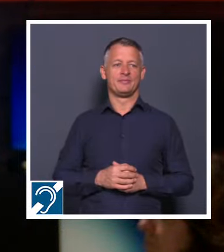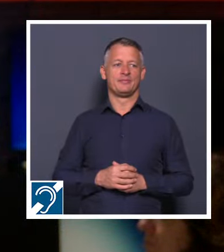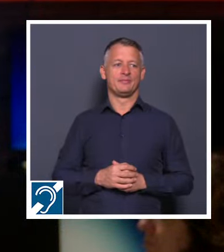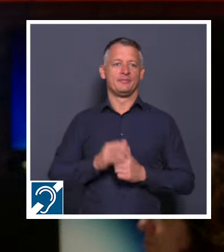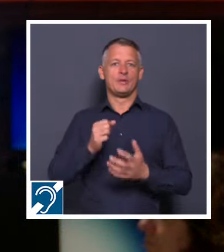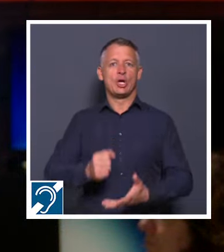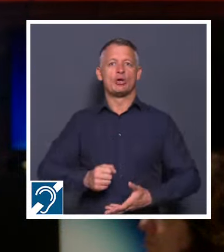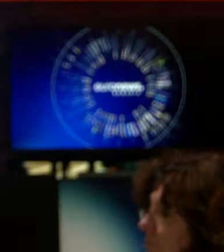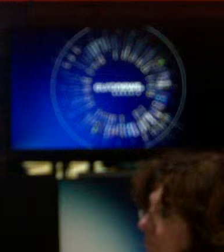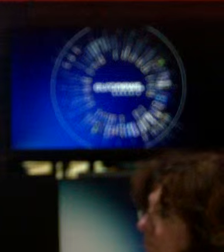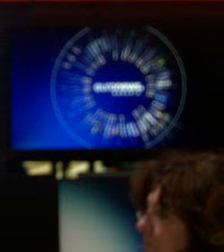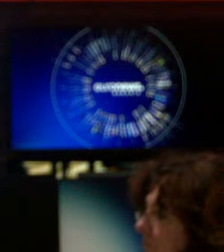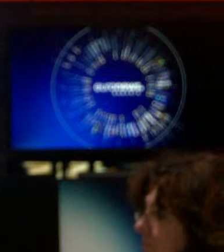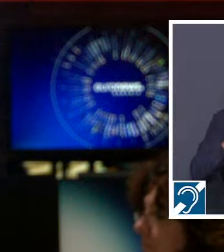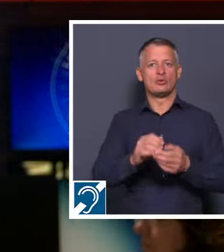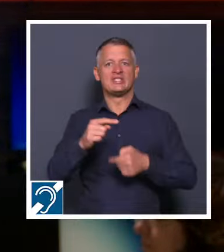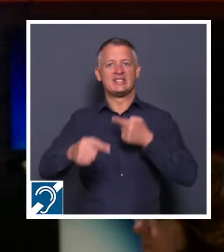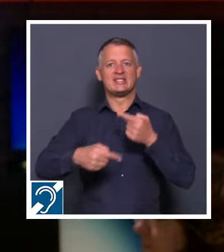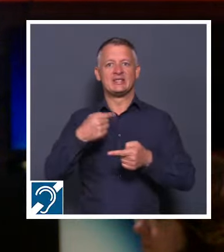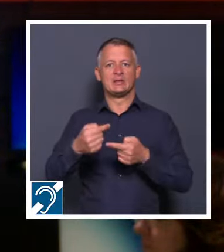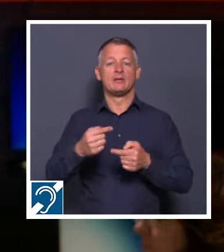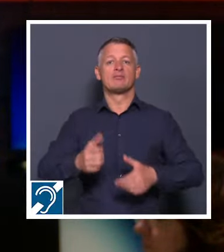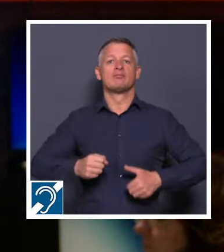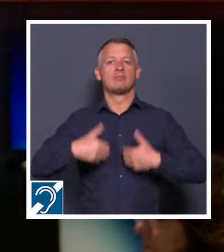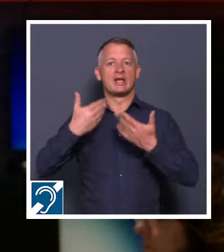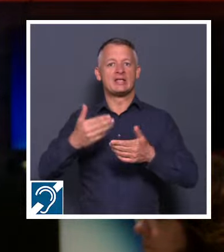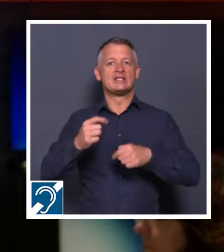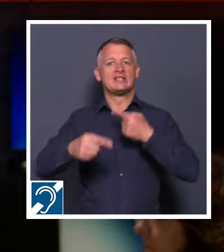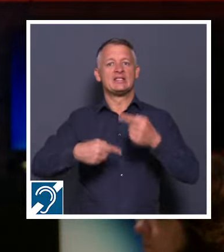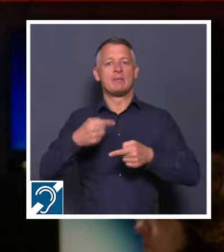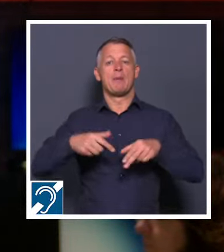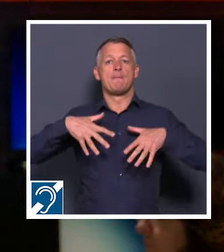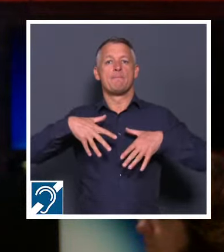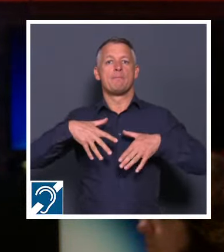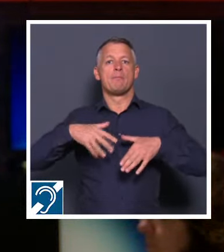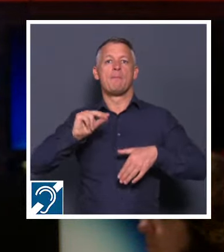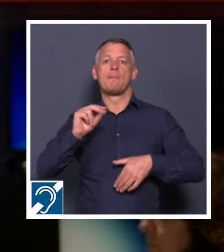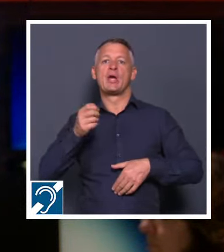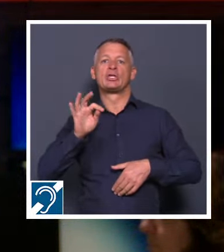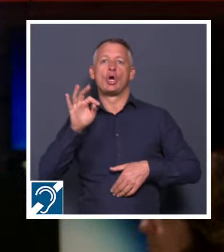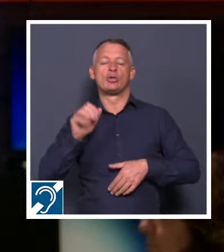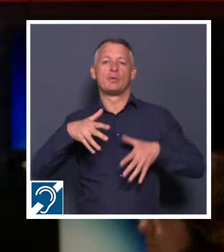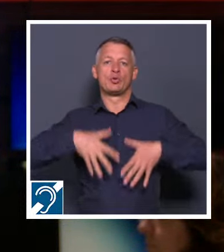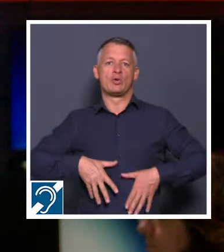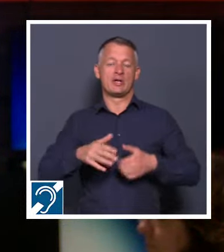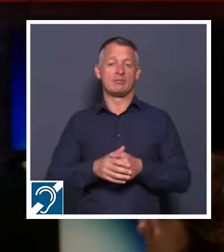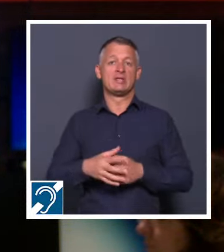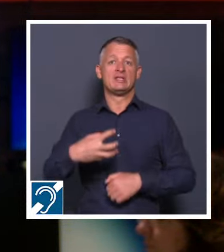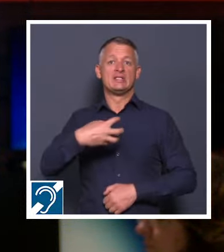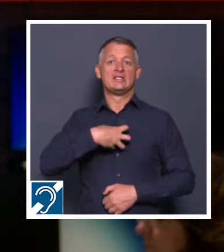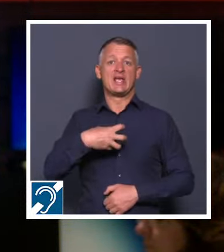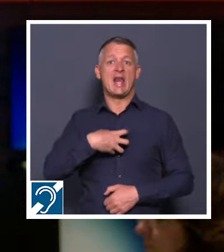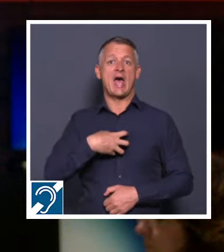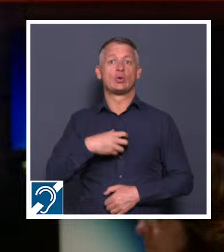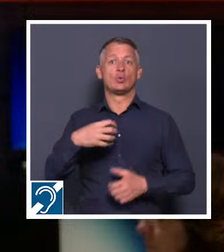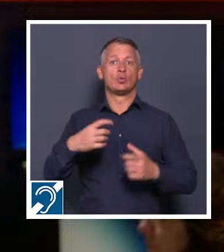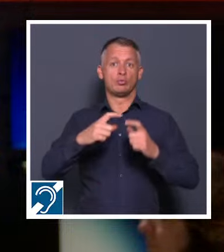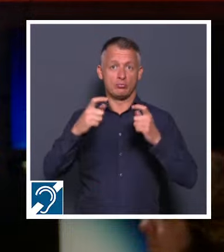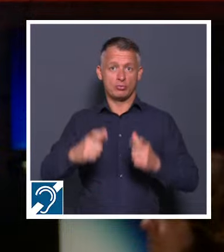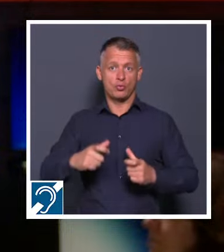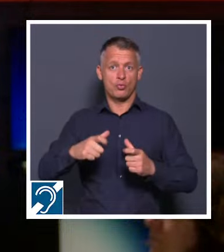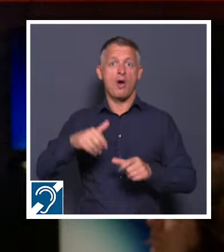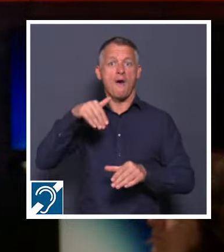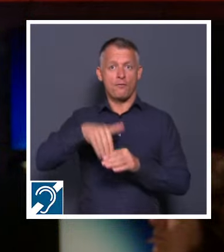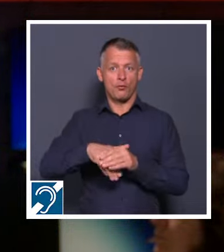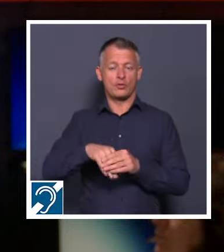unui sistem Patriot Ucrainei a intrat într-un final în linie dreaptă. Senatul a adoptat cu majoritate de voturi proiectul de lege care reglementează cedarea